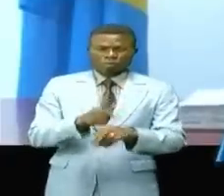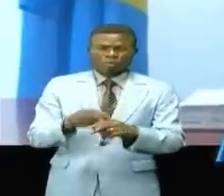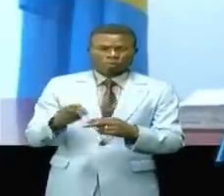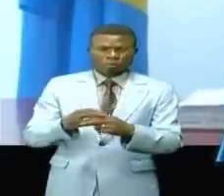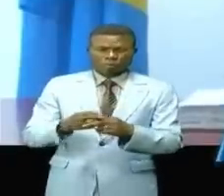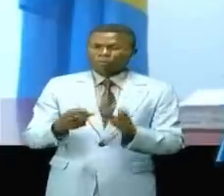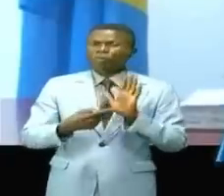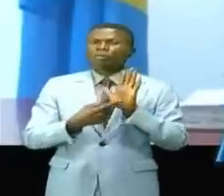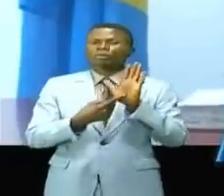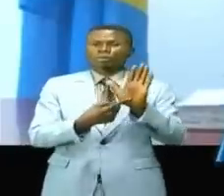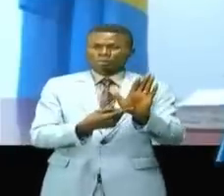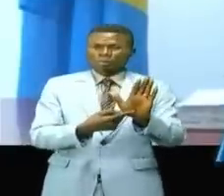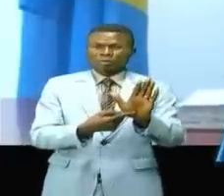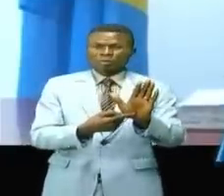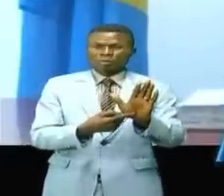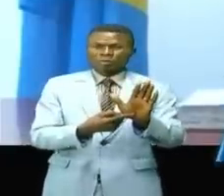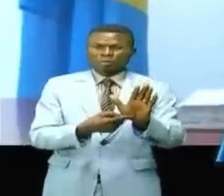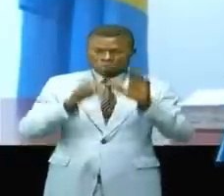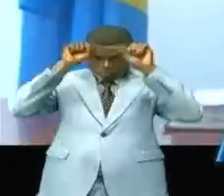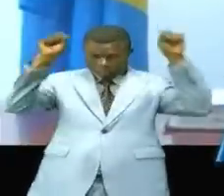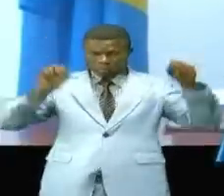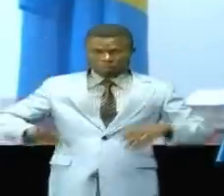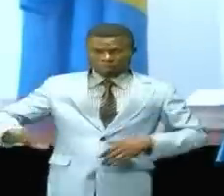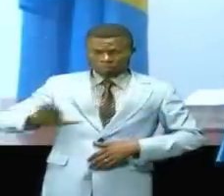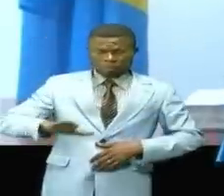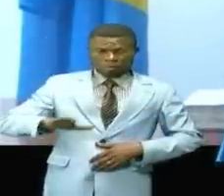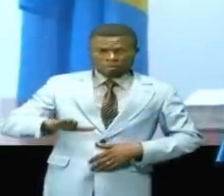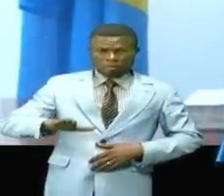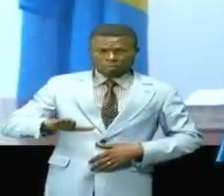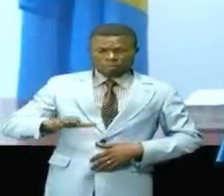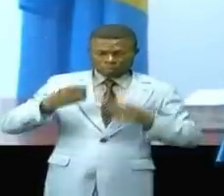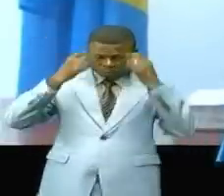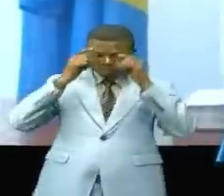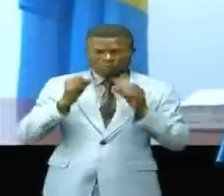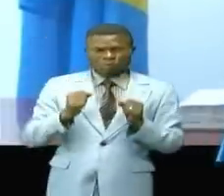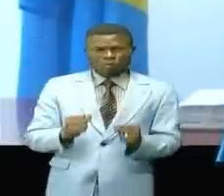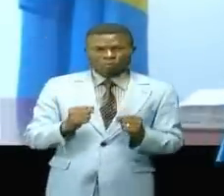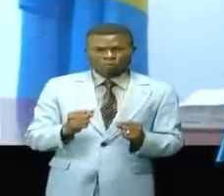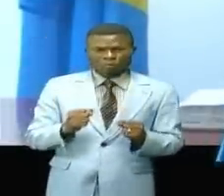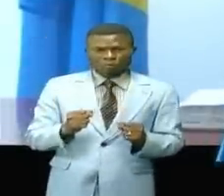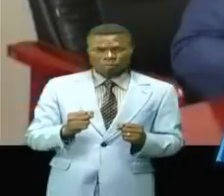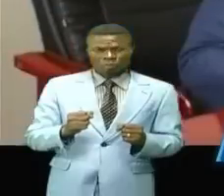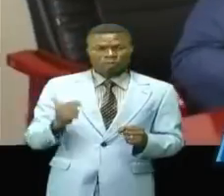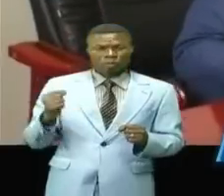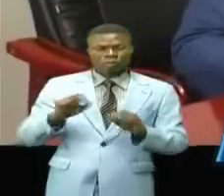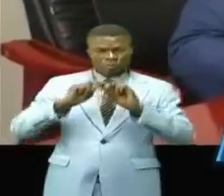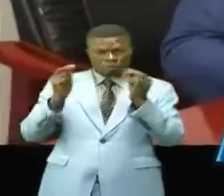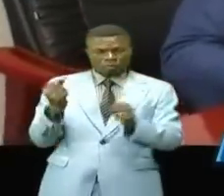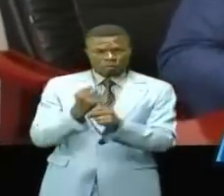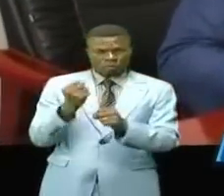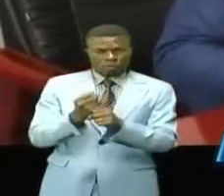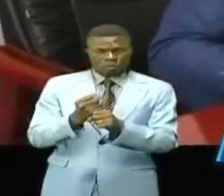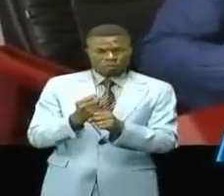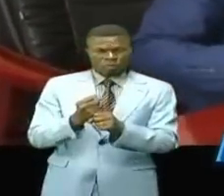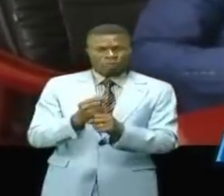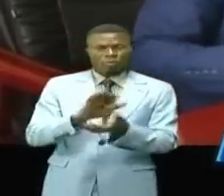démontre que le président de la République, lui, tient à ce que ces services soient de plus en